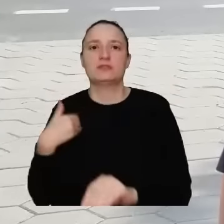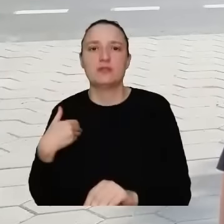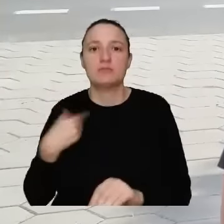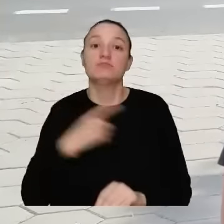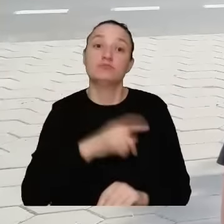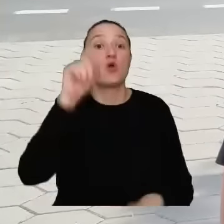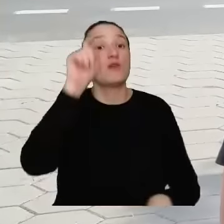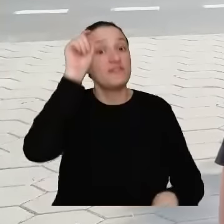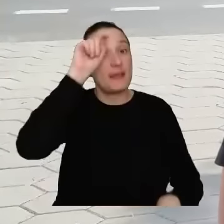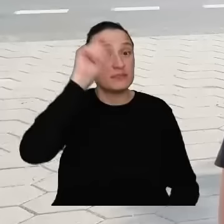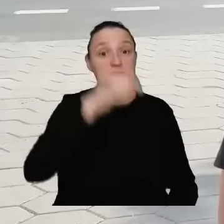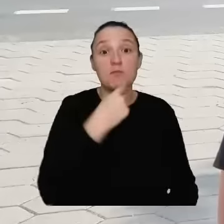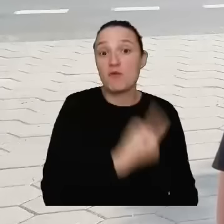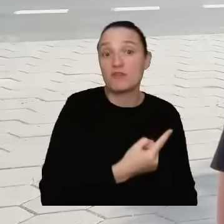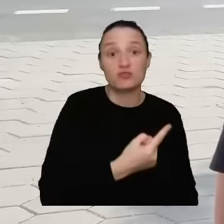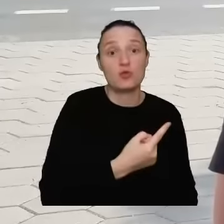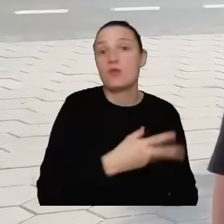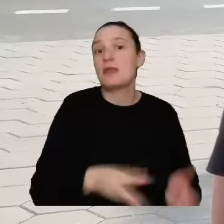Federalna,